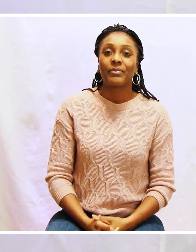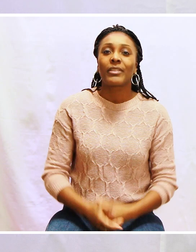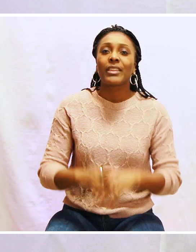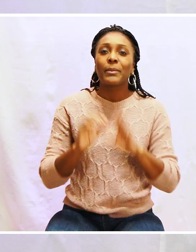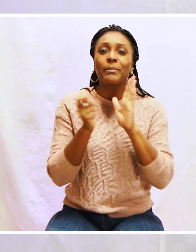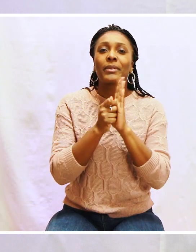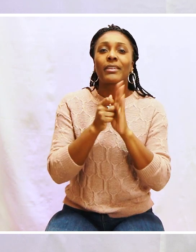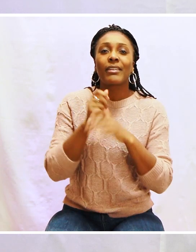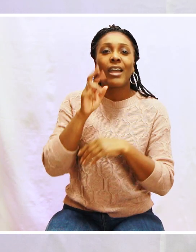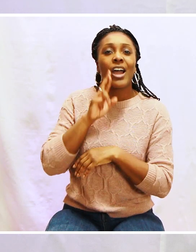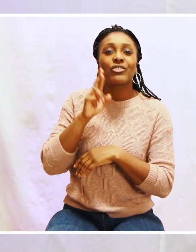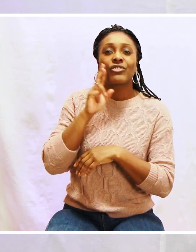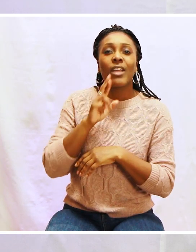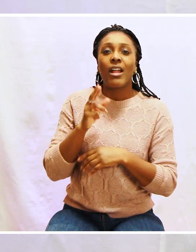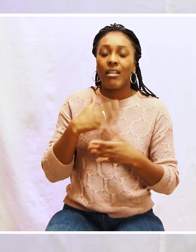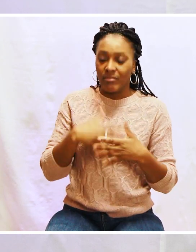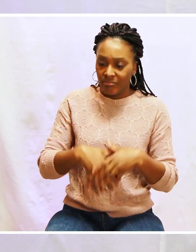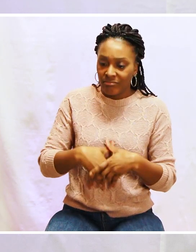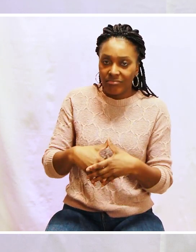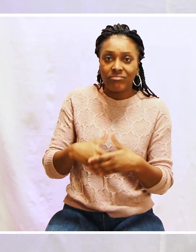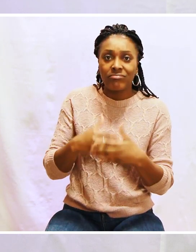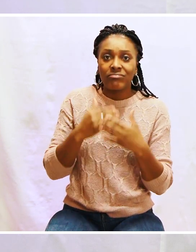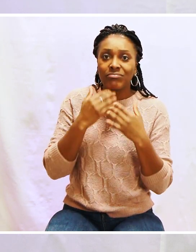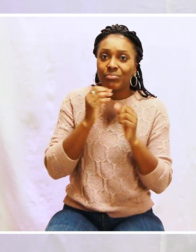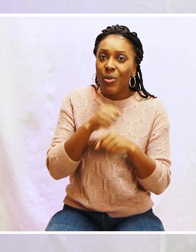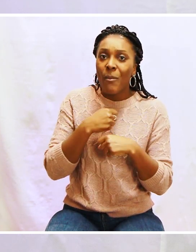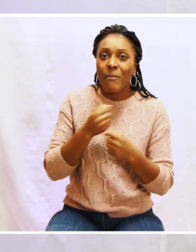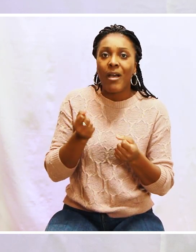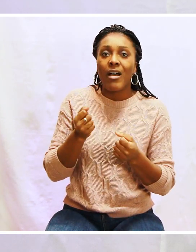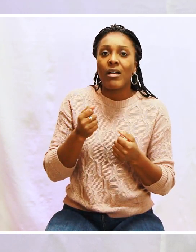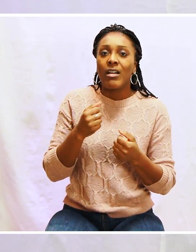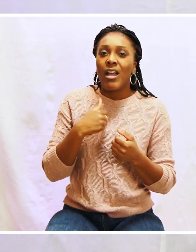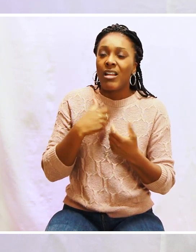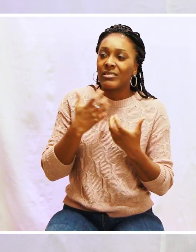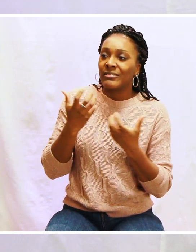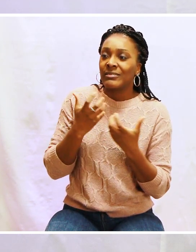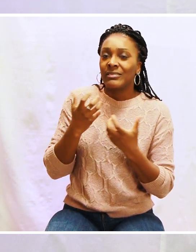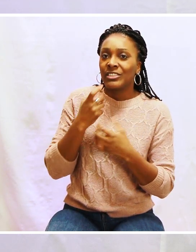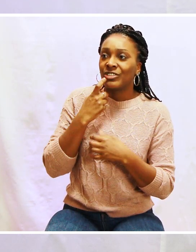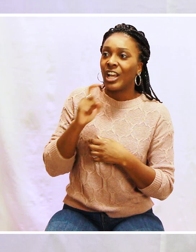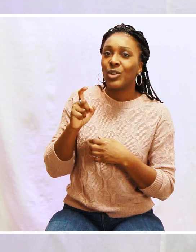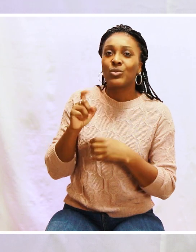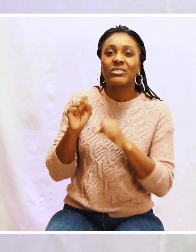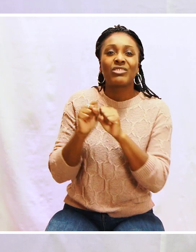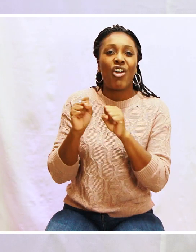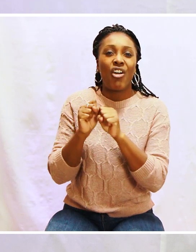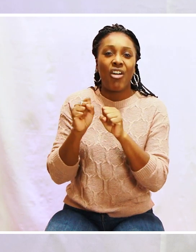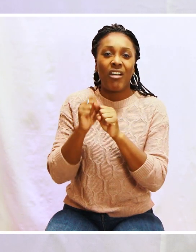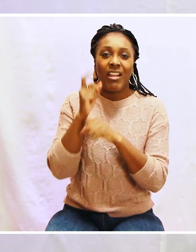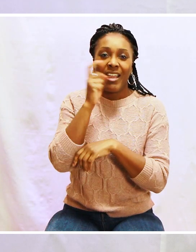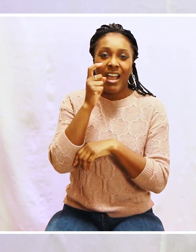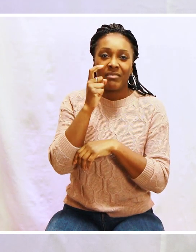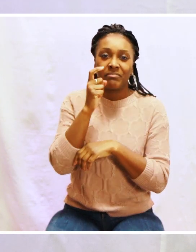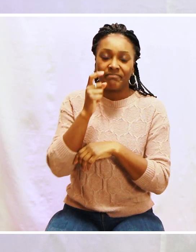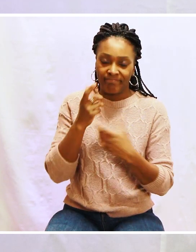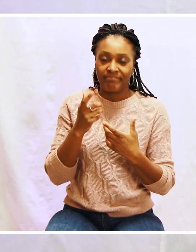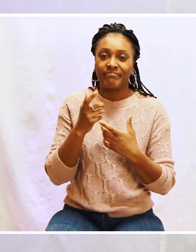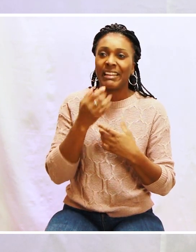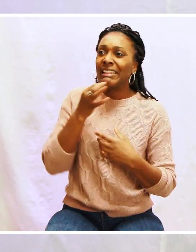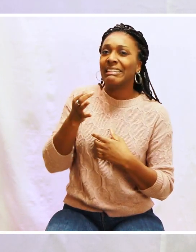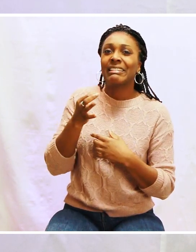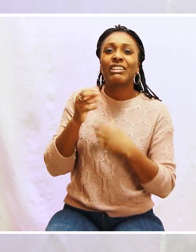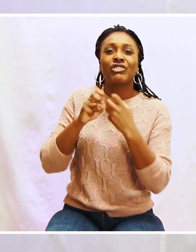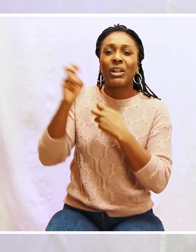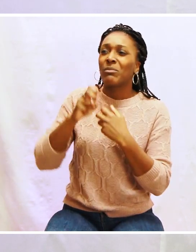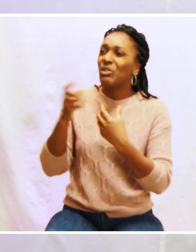Lorsque Rachel vit qu'elle ne donnait point d'enfant à Jacob, elle porta envie à sa sœur et elle dit à Jacob, « Donne-moi des enfants ou je